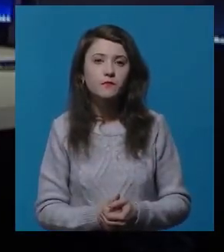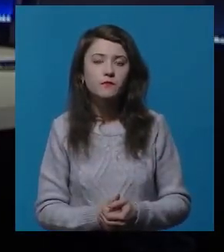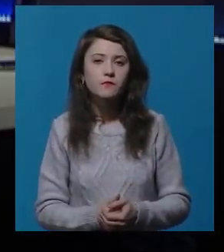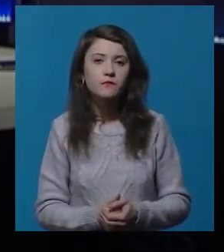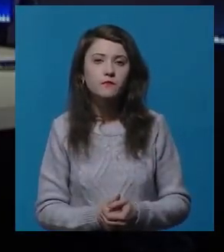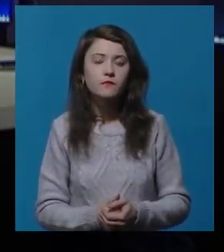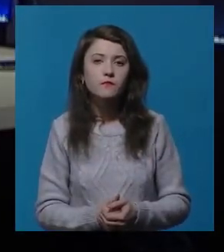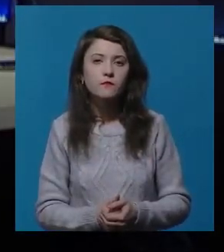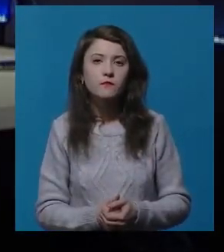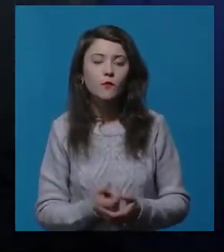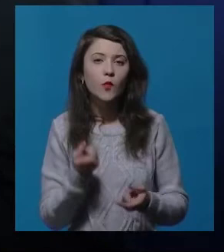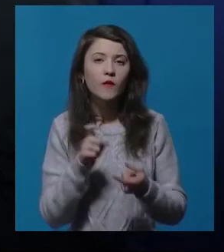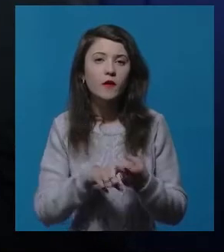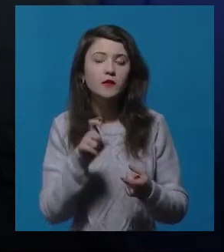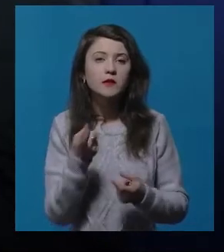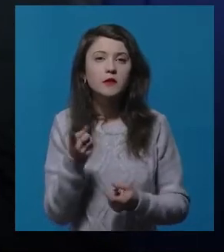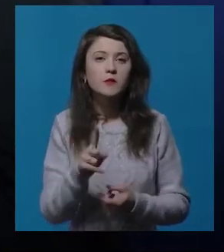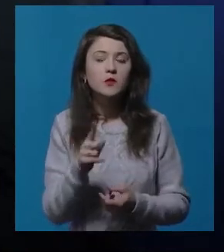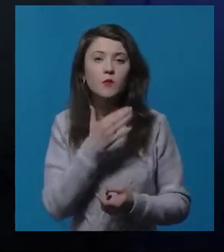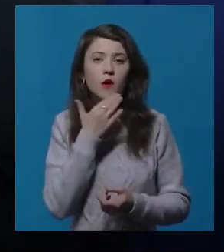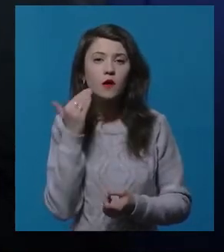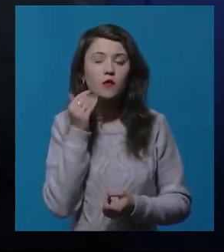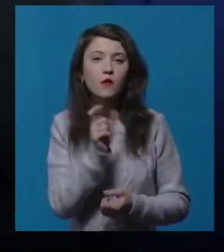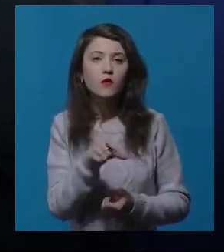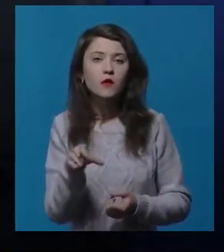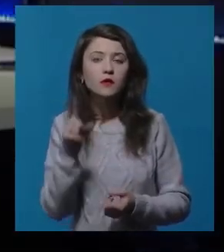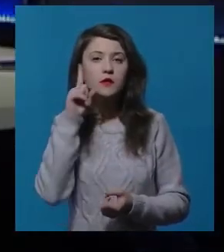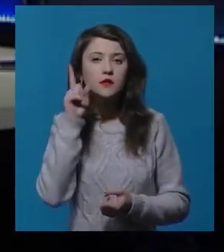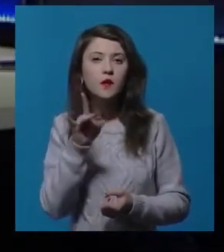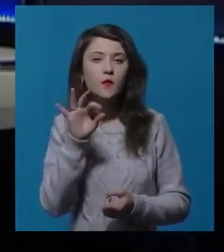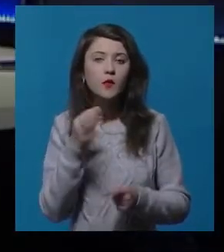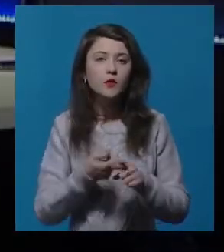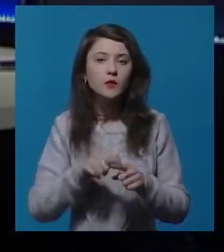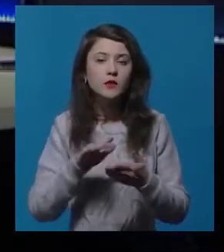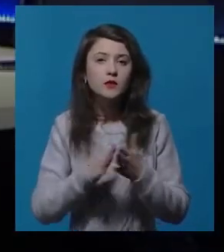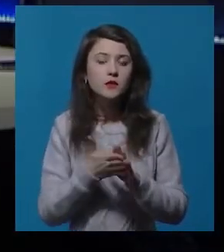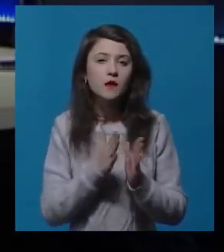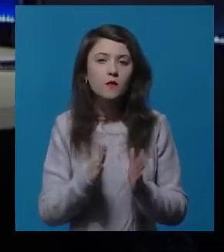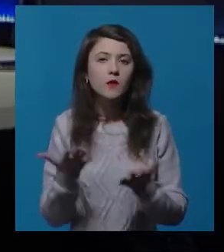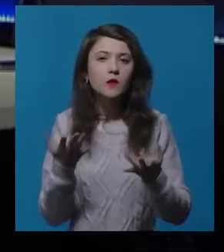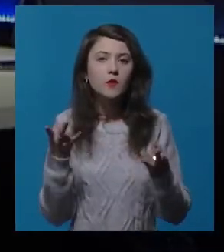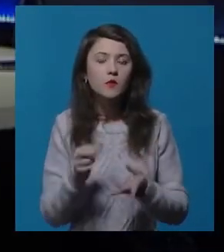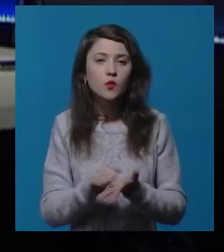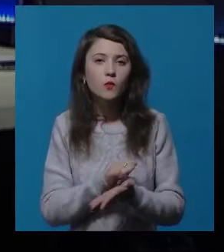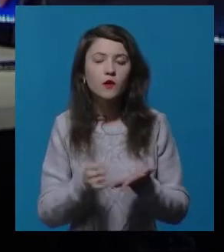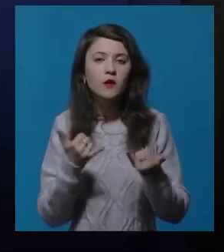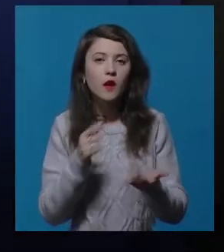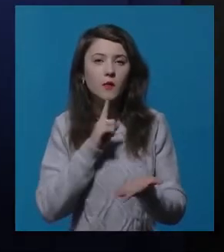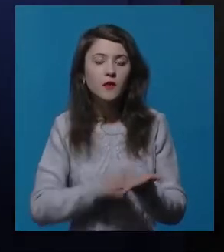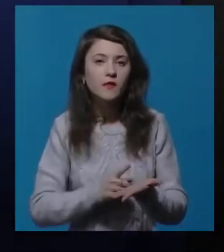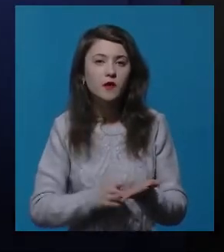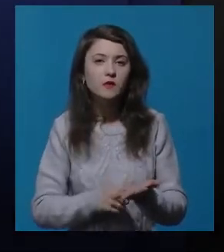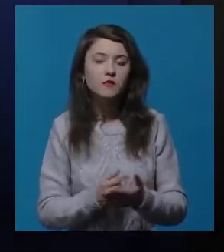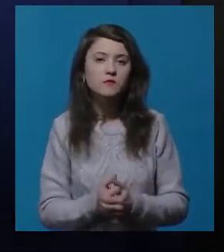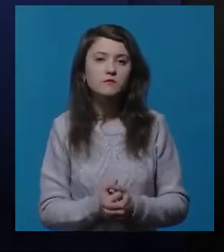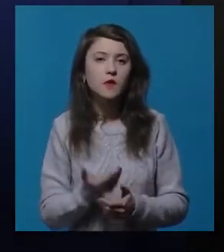І ми пов'язуємо це з тим, що багато вже людей знають про цю систему, знають, які потрібні документи для підтвердження. Тобто раніше